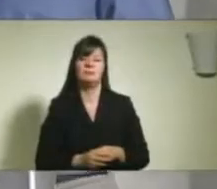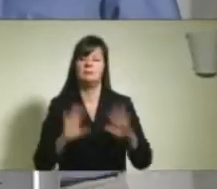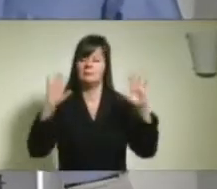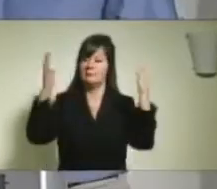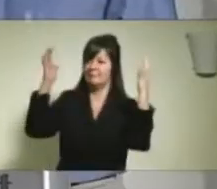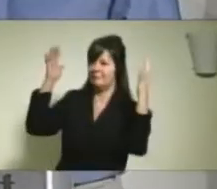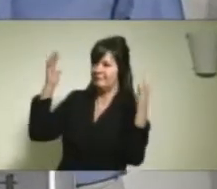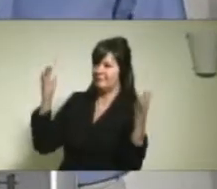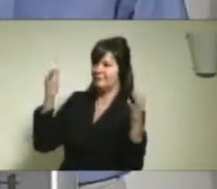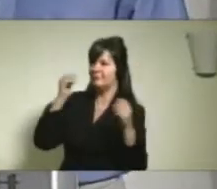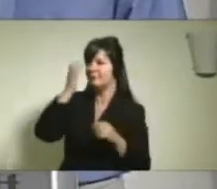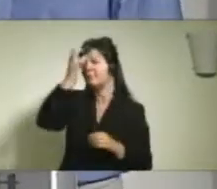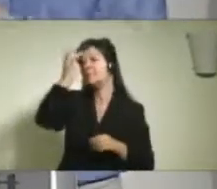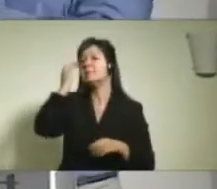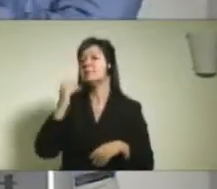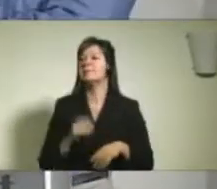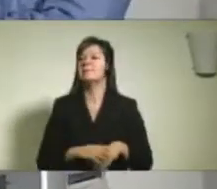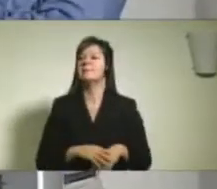Yeah, so